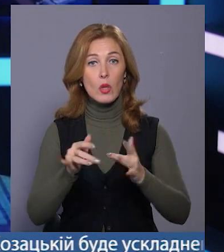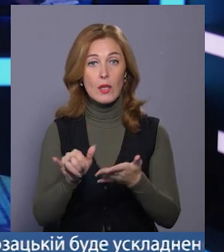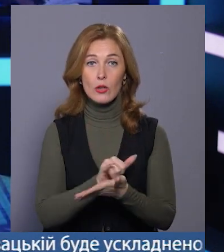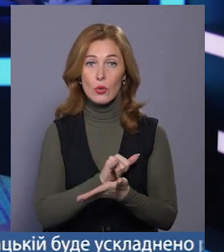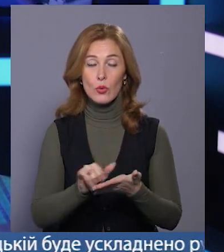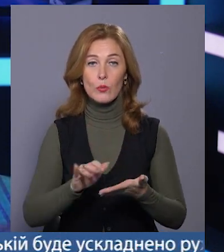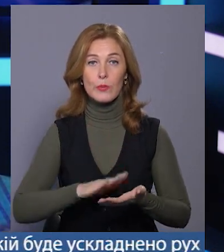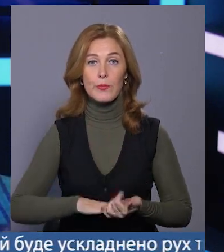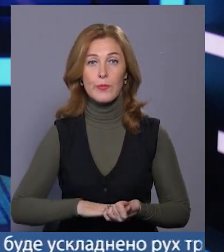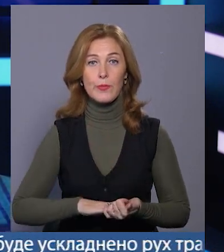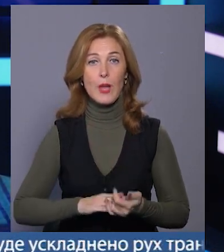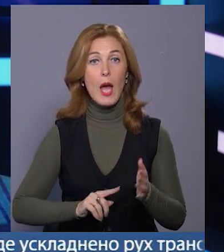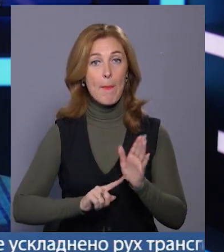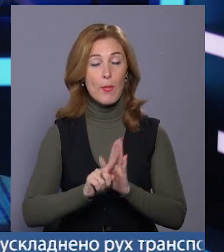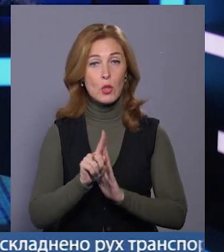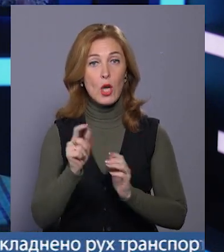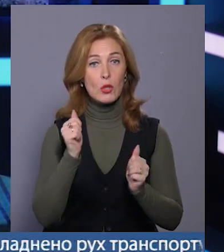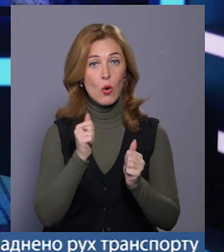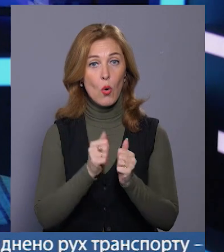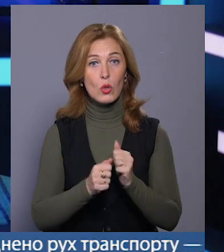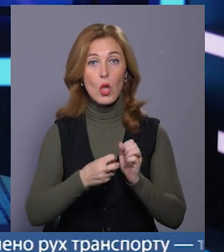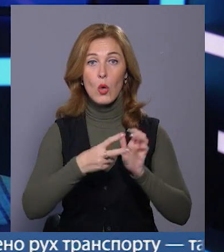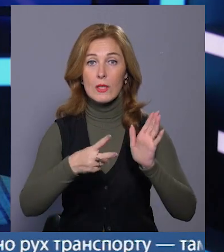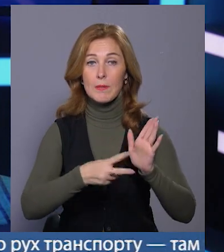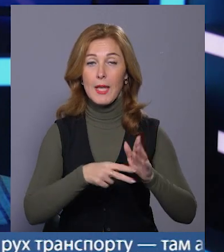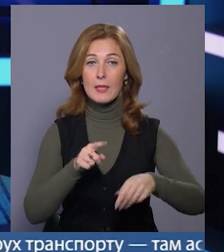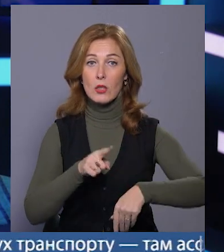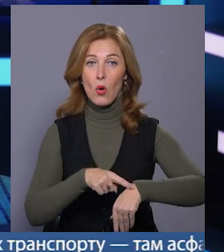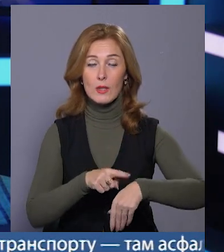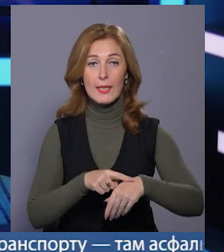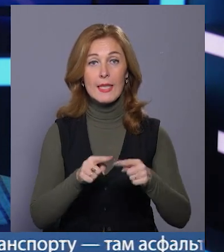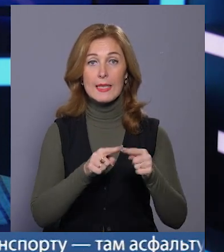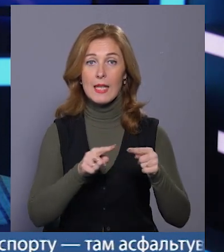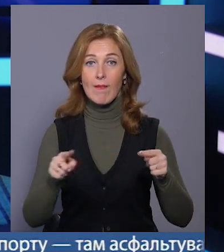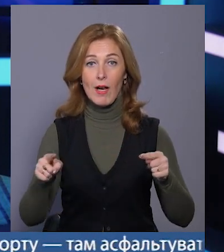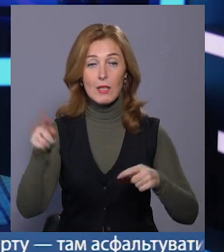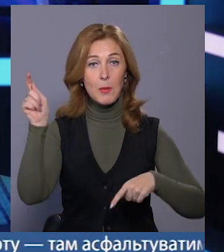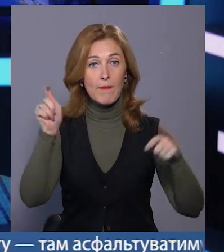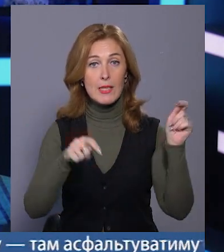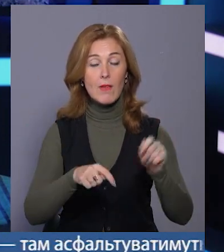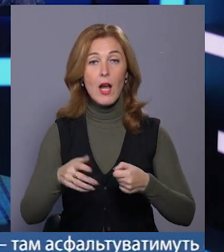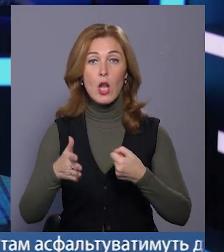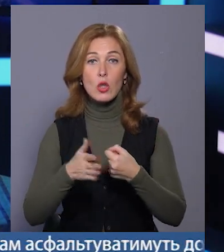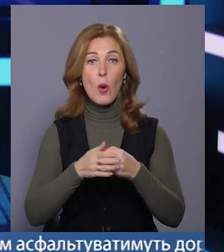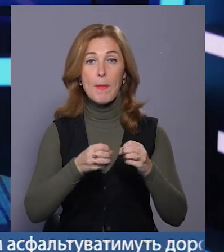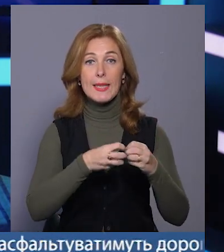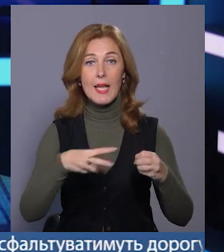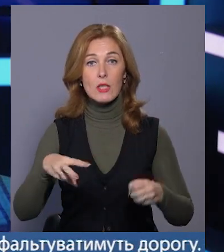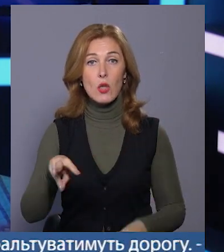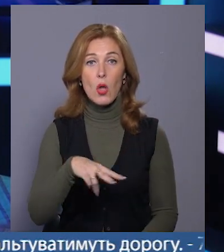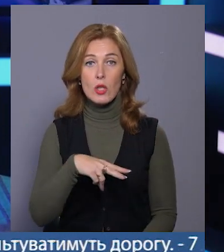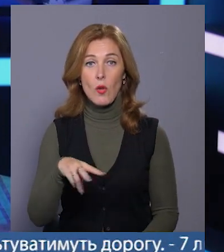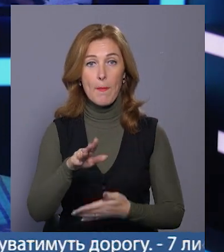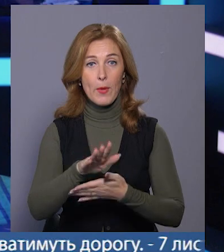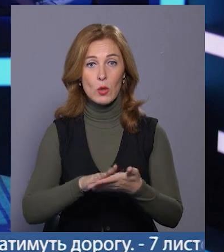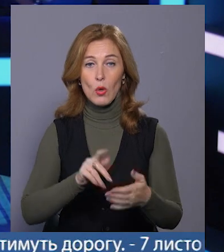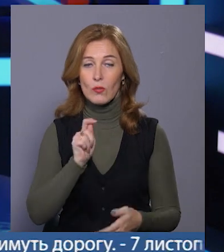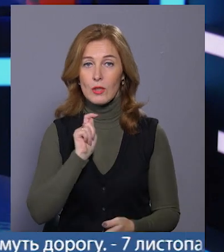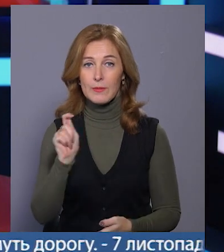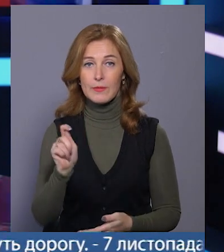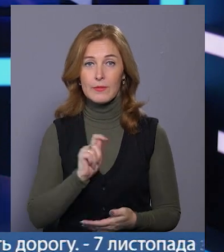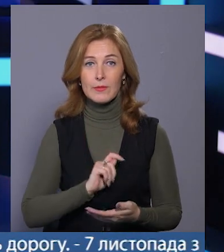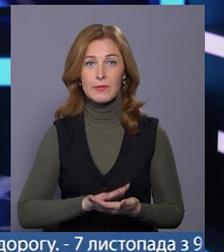YouTube-каналі театру. Початок кожної о 17-й годині. Триватиме фестиваль до 15 листопада. Продовжить моя